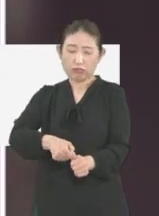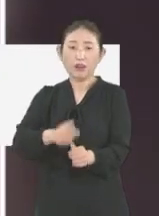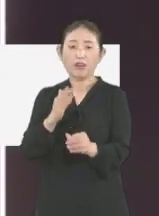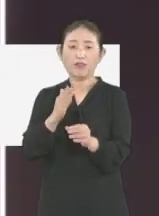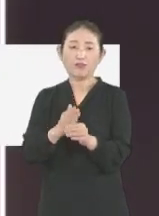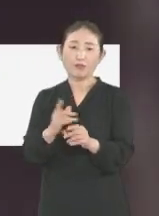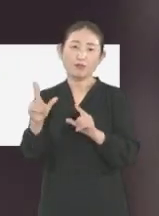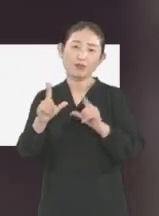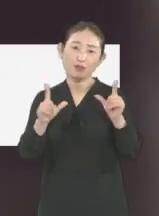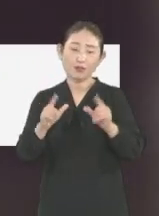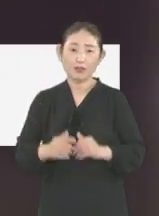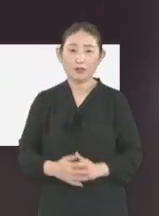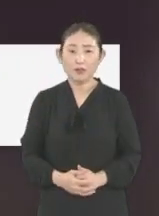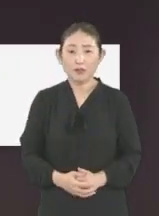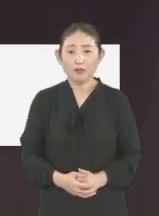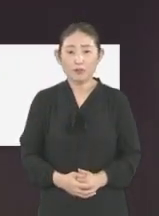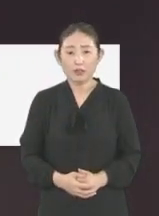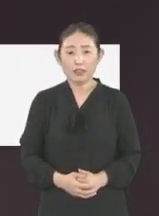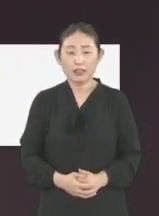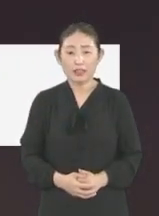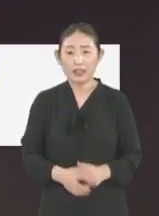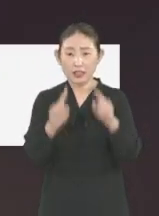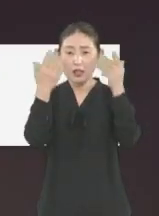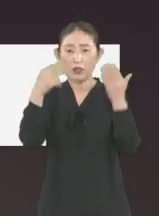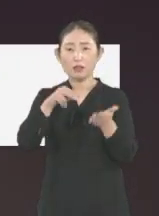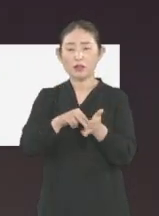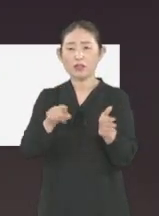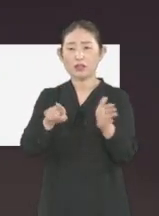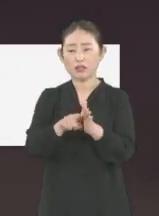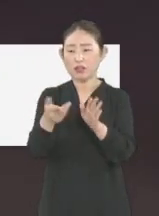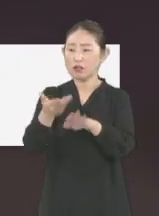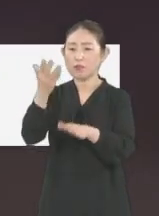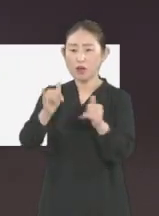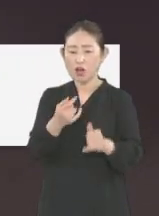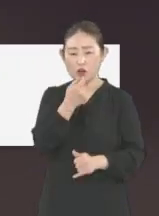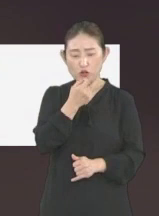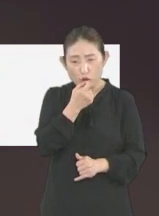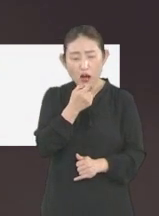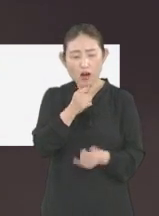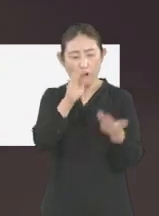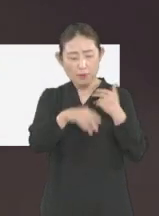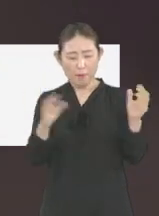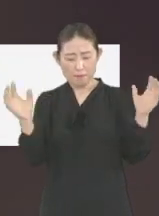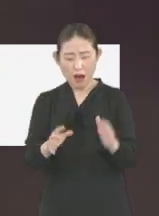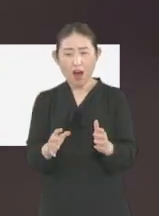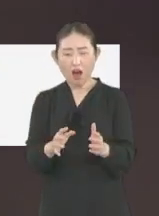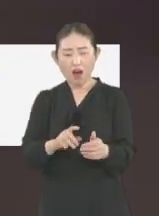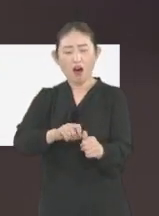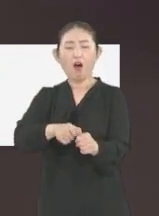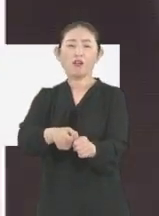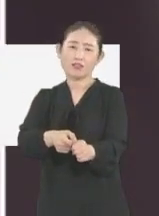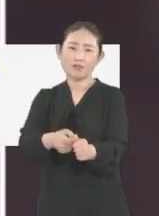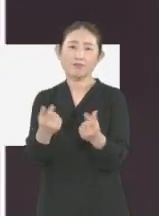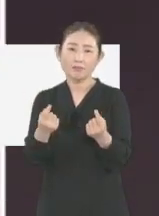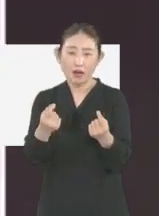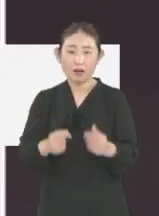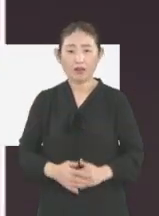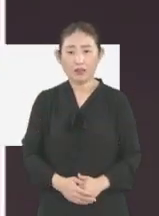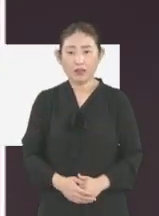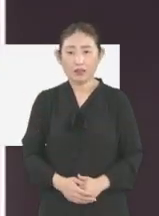얼차르를 받는 모습이 담겨 있습니다 대학측은 신학과 선배가 후배들에게 집단으로 얼차려를 준 것으로